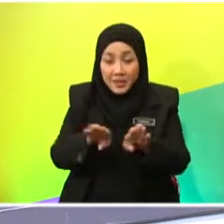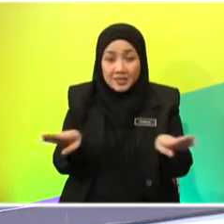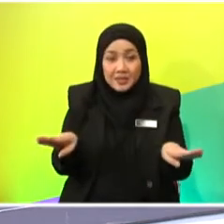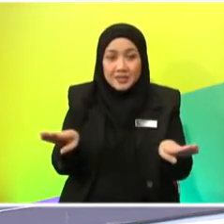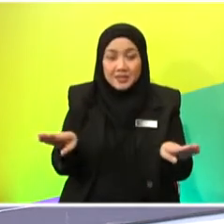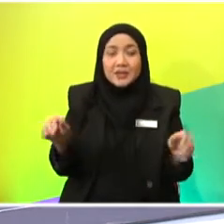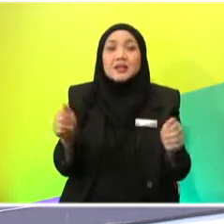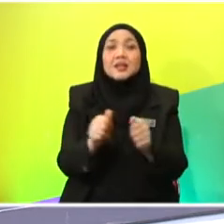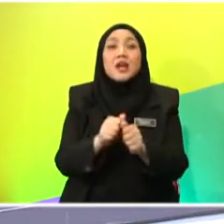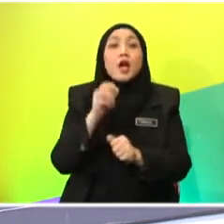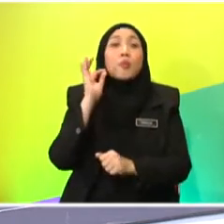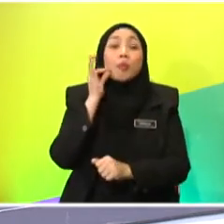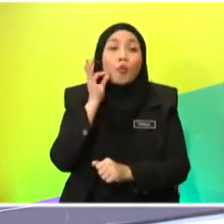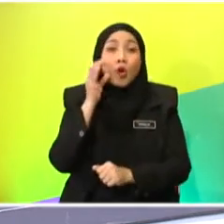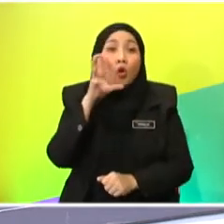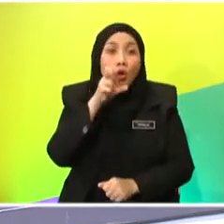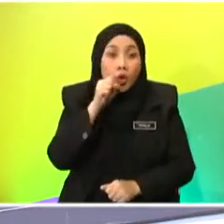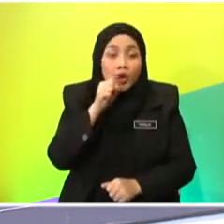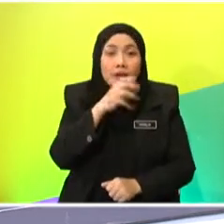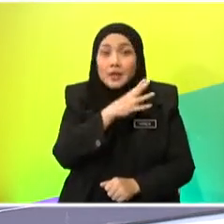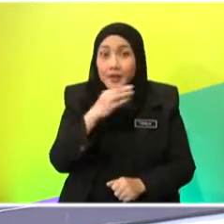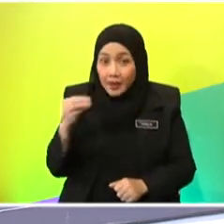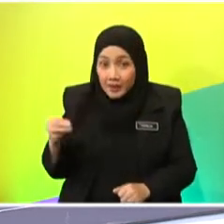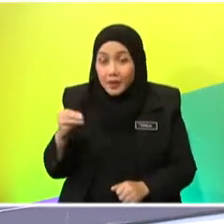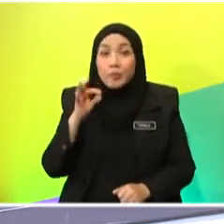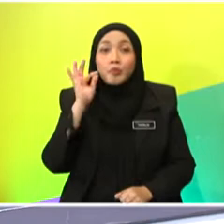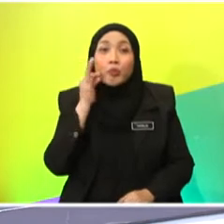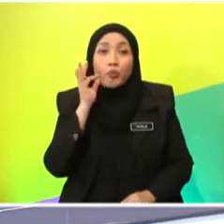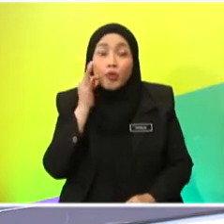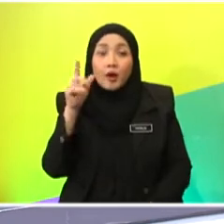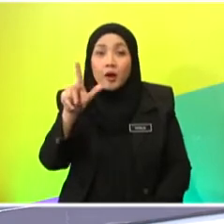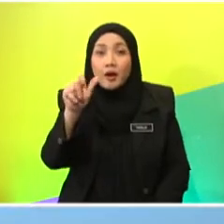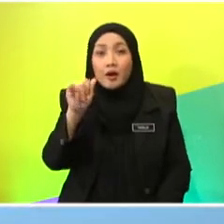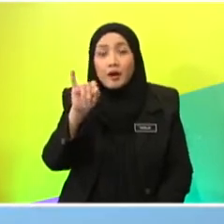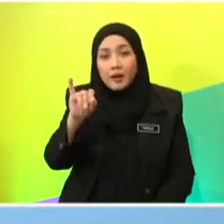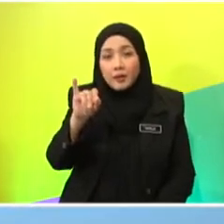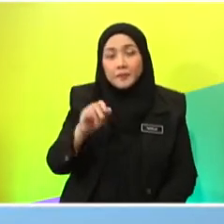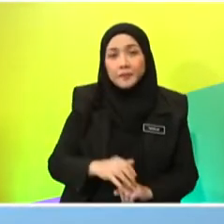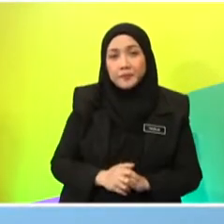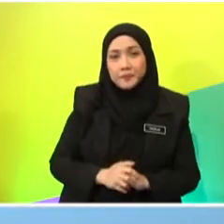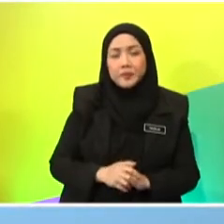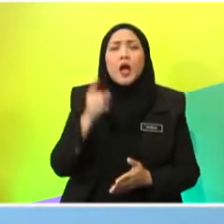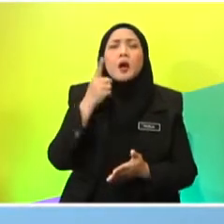urin dengan balang buah like hell memberi tengok besok ada bebas ansicpg1252